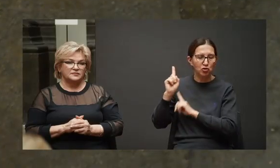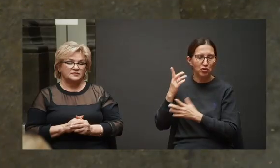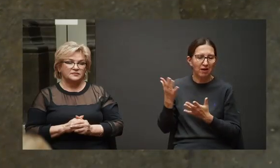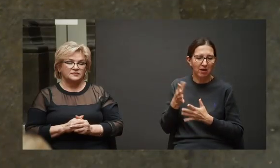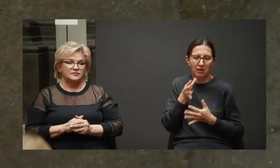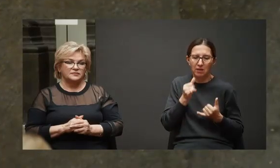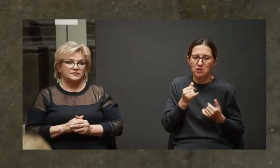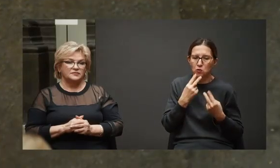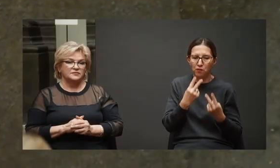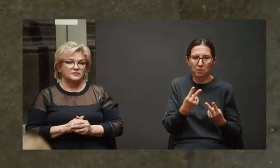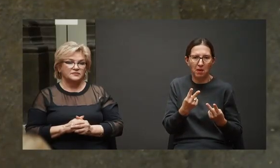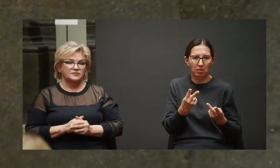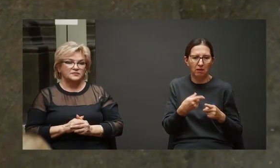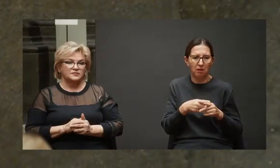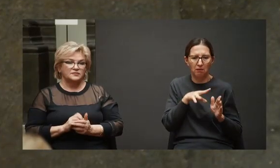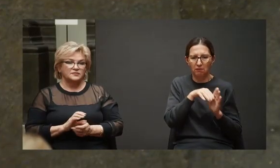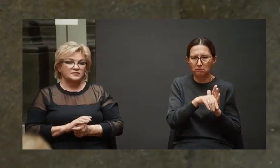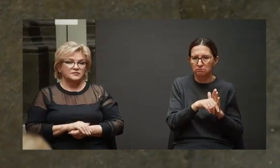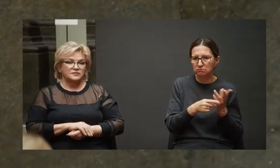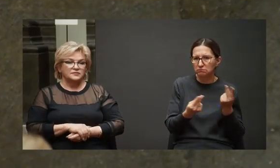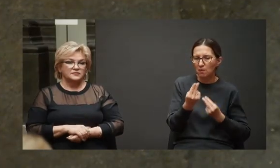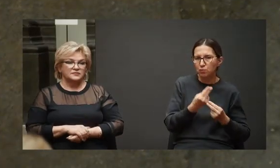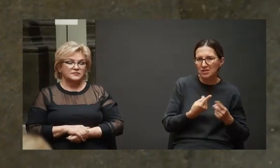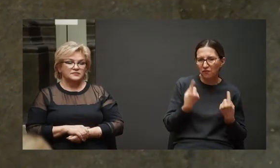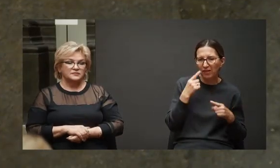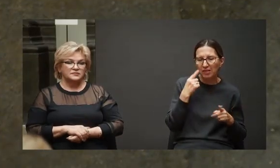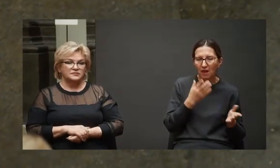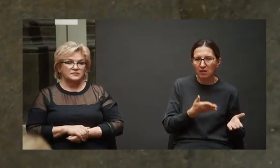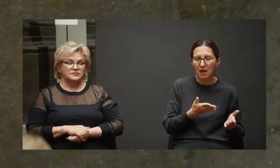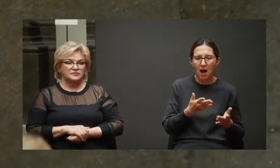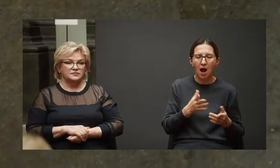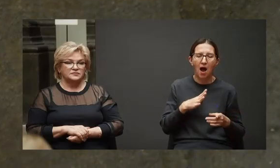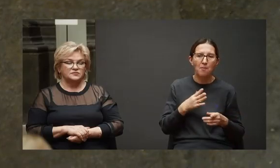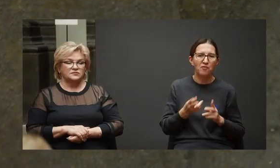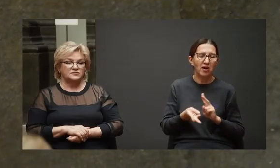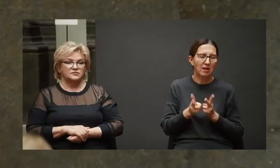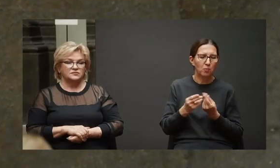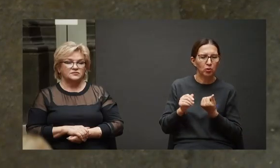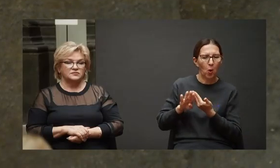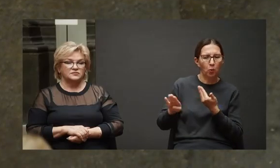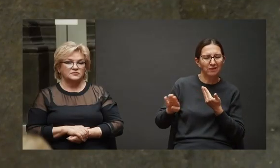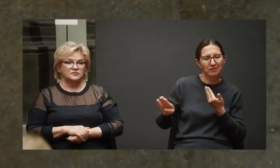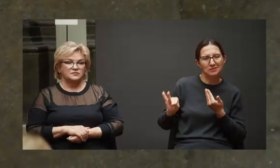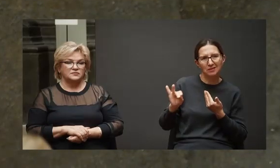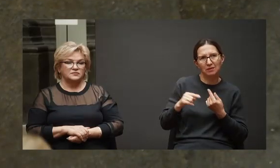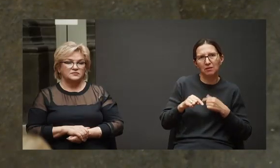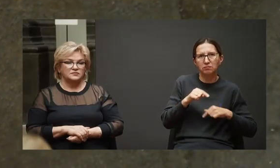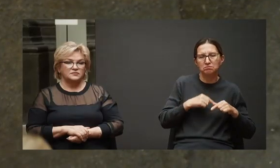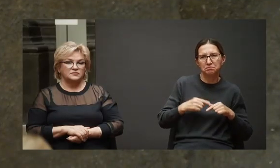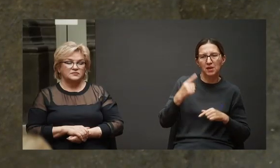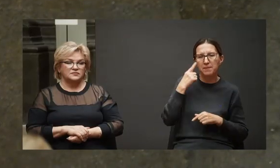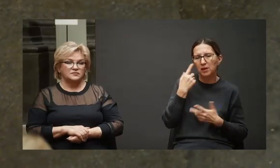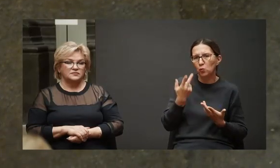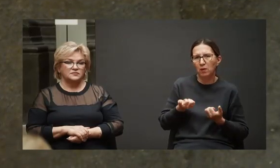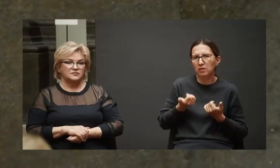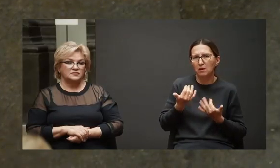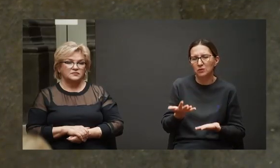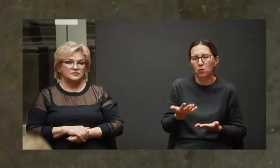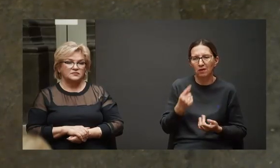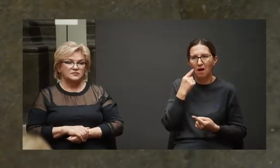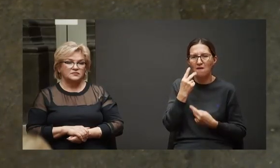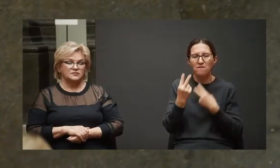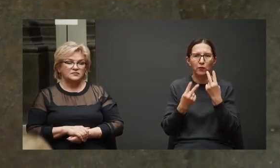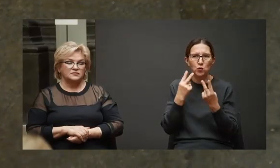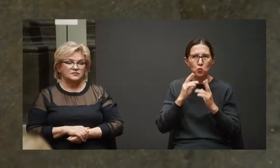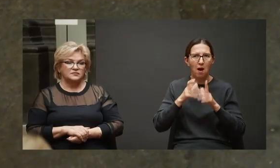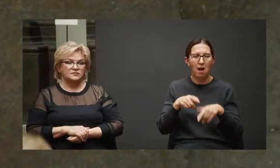какие-то современные произведения, да, а иногда наоборот как бы отойти и подумать, насколько визуальный